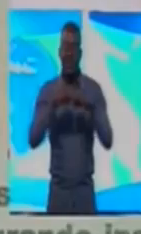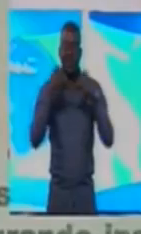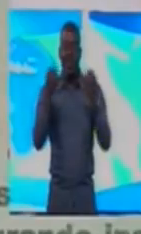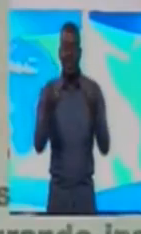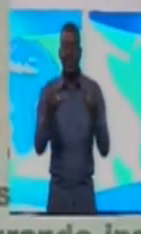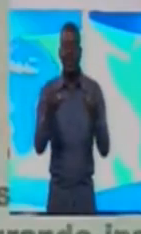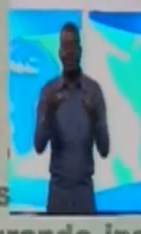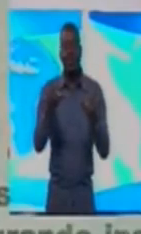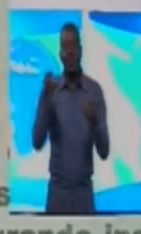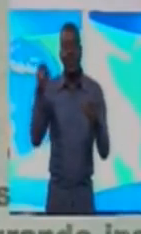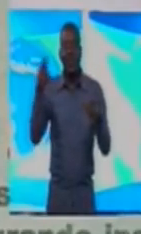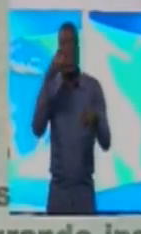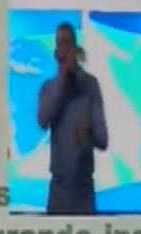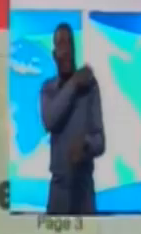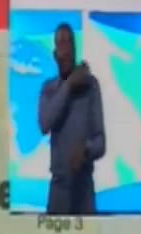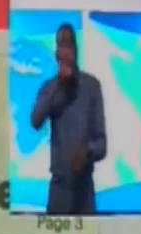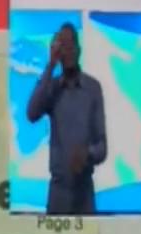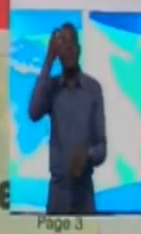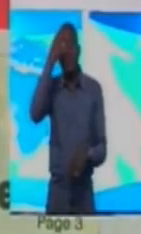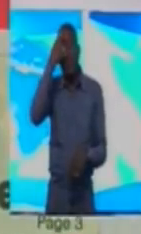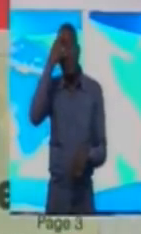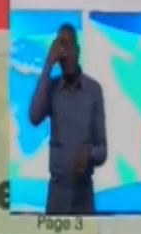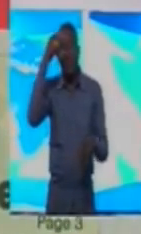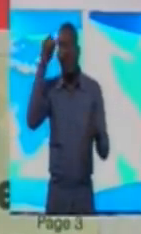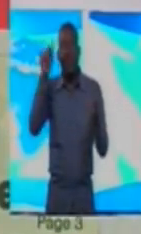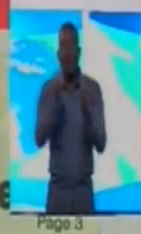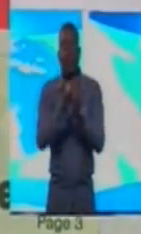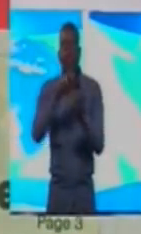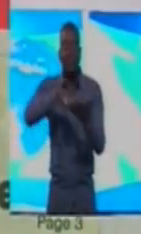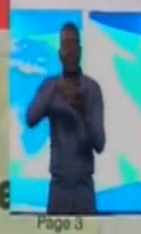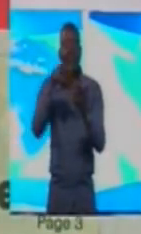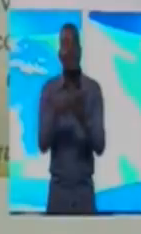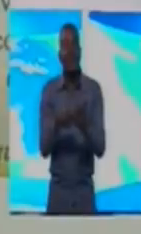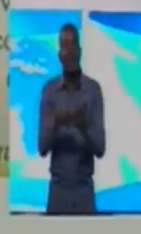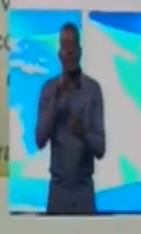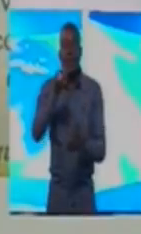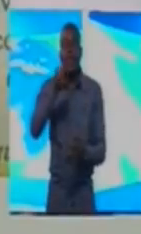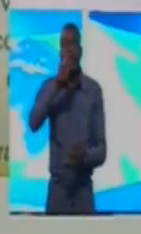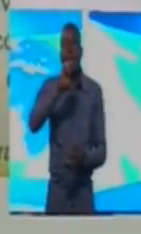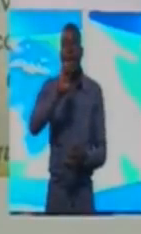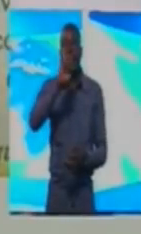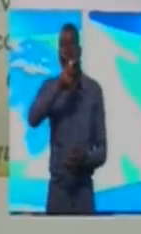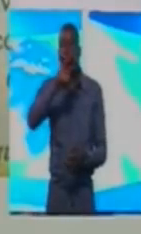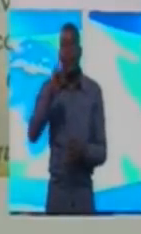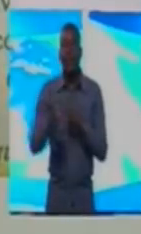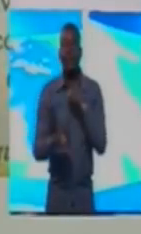Un outrage au chef de l'État, selon Sidoya, en ce sens que Kémi Séba a